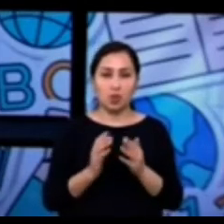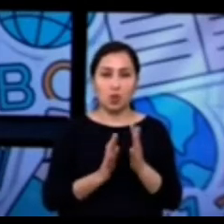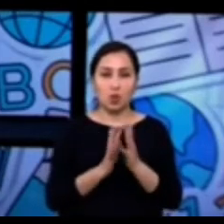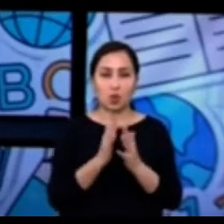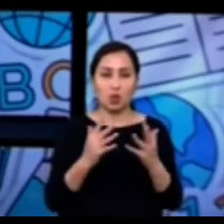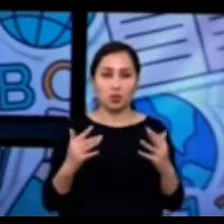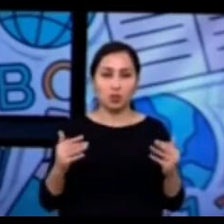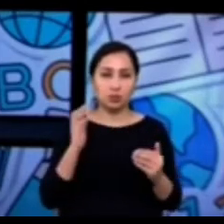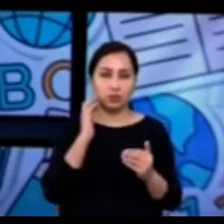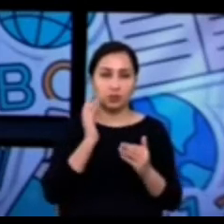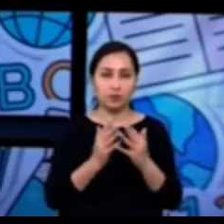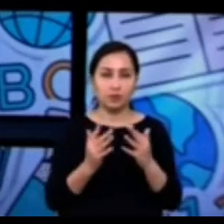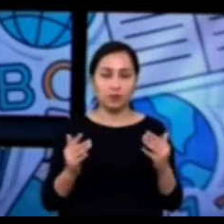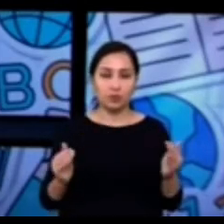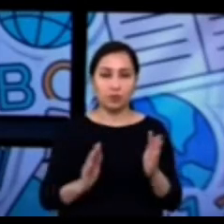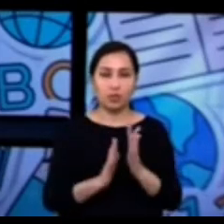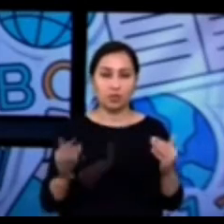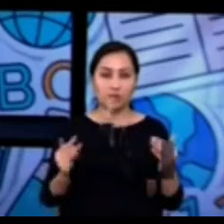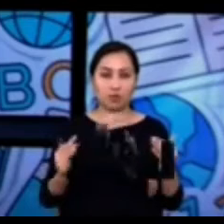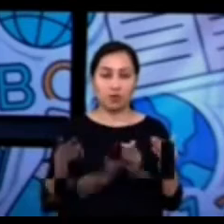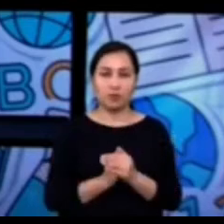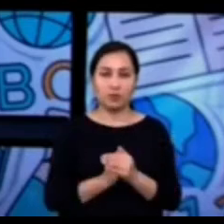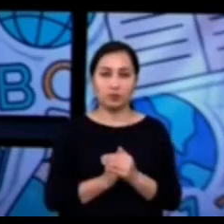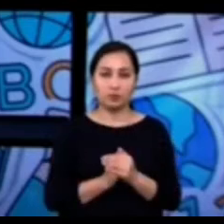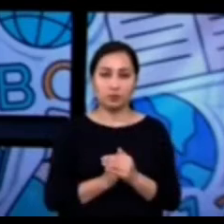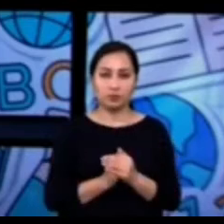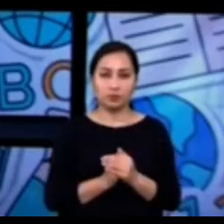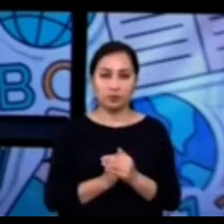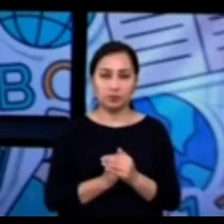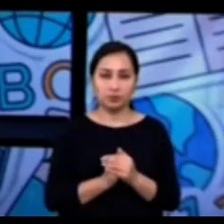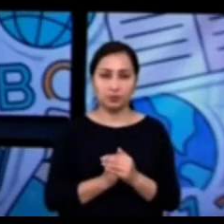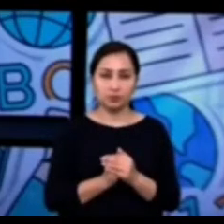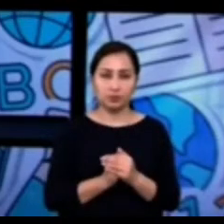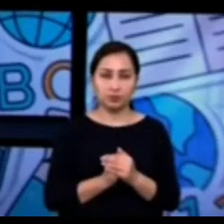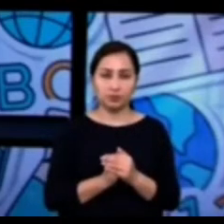овощи, фрукты и травы.